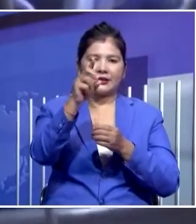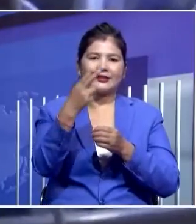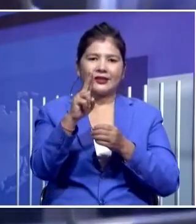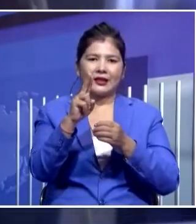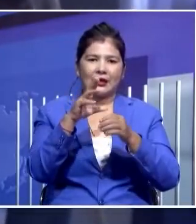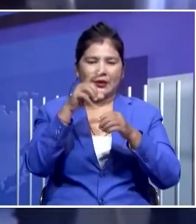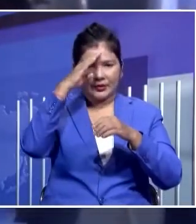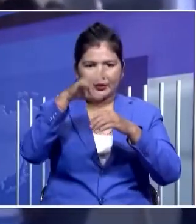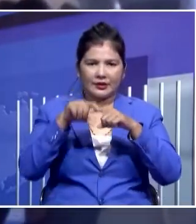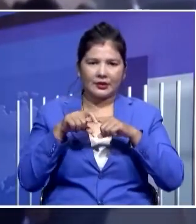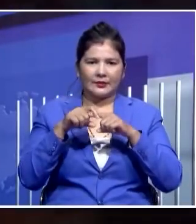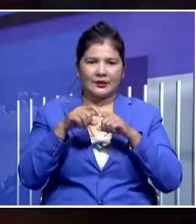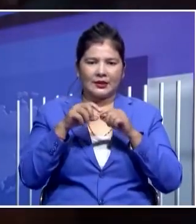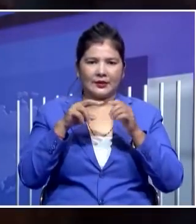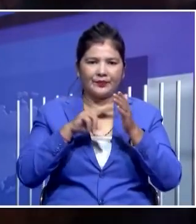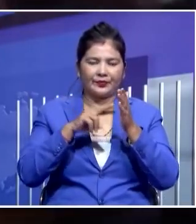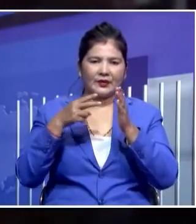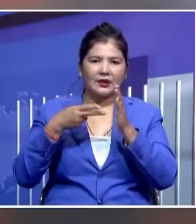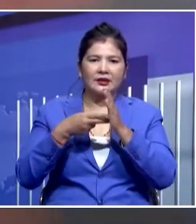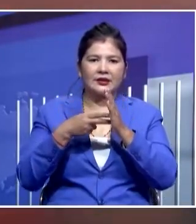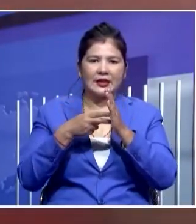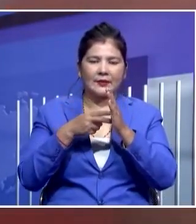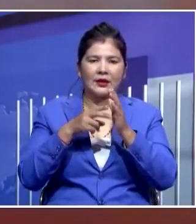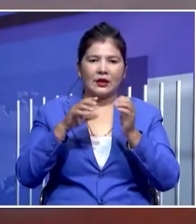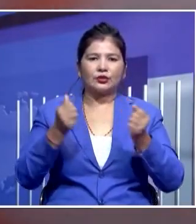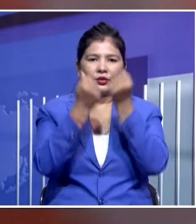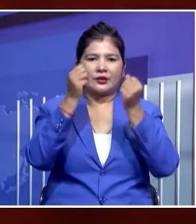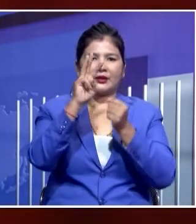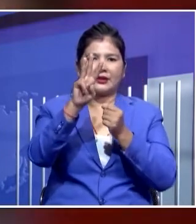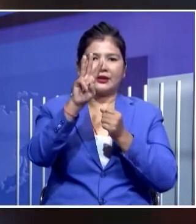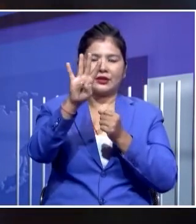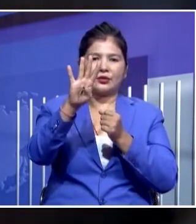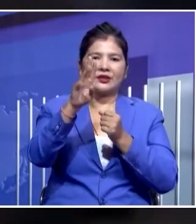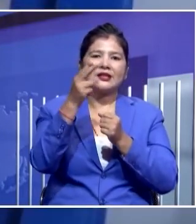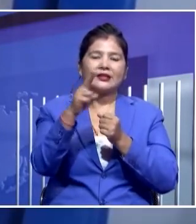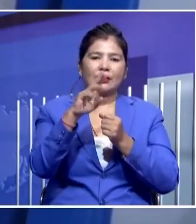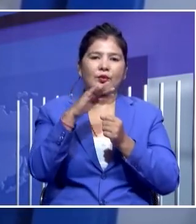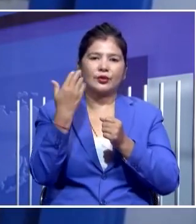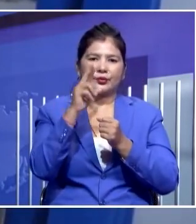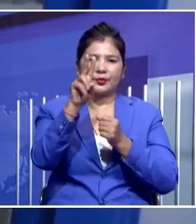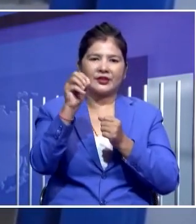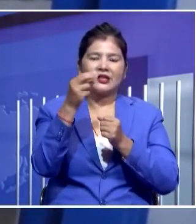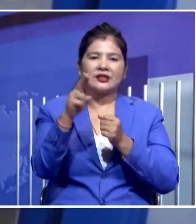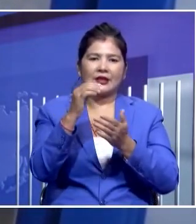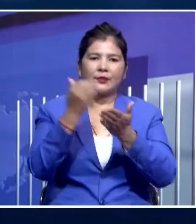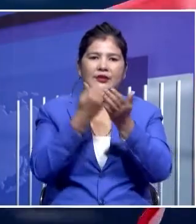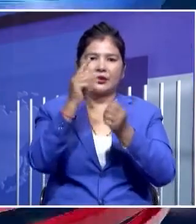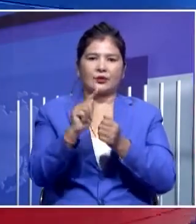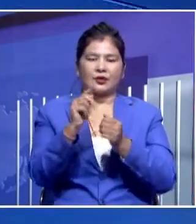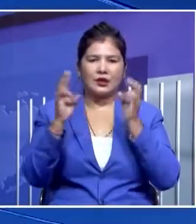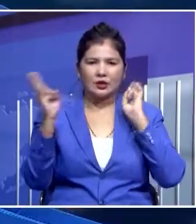बोकेको डुङ्गा सिरियाको समुद्री तटमा दुर्घटना हुँदा 34 मृत्यु, 20 जीवितै उद्धार। उनीहरूको सिरियाली सहरमा उपचार